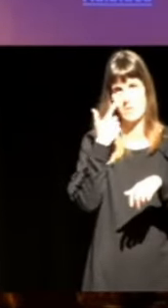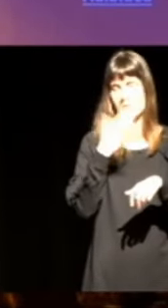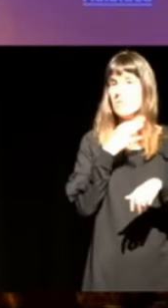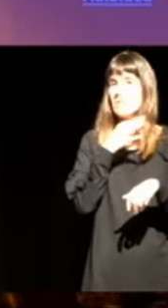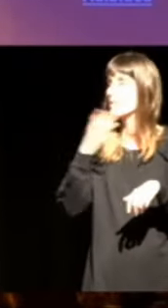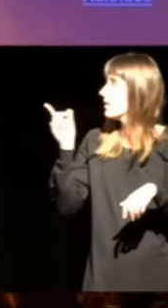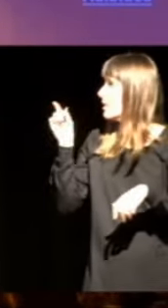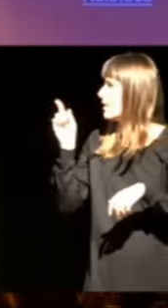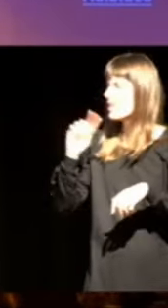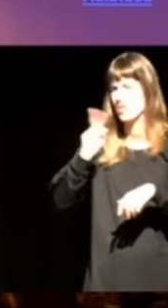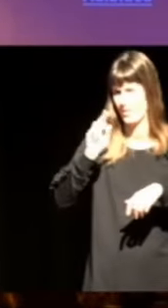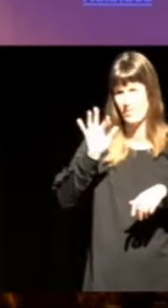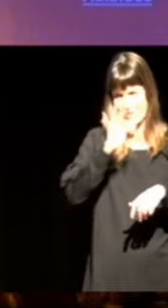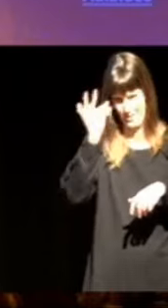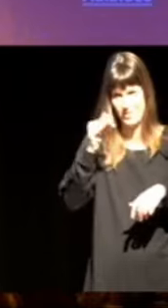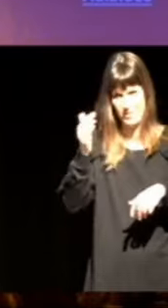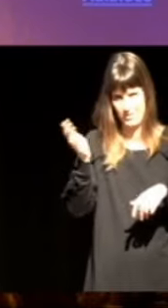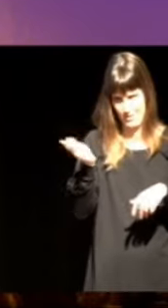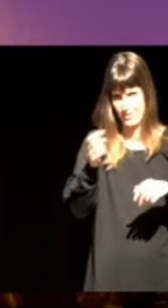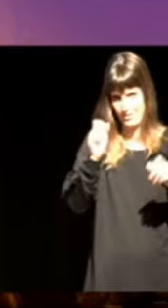ez, horrengo.